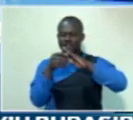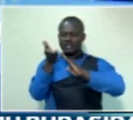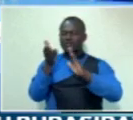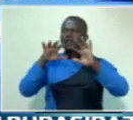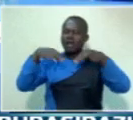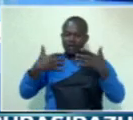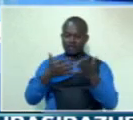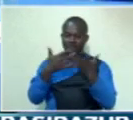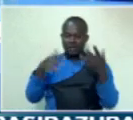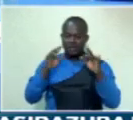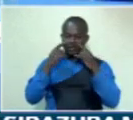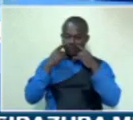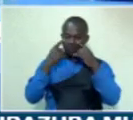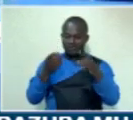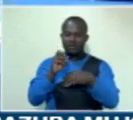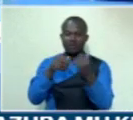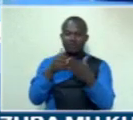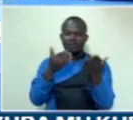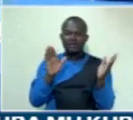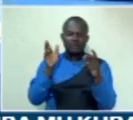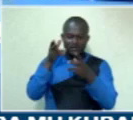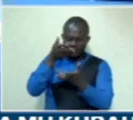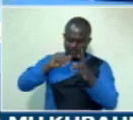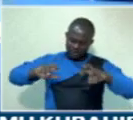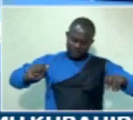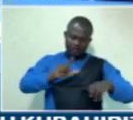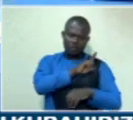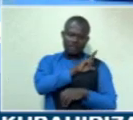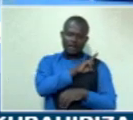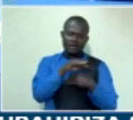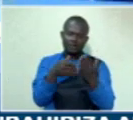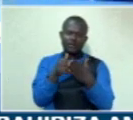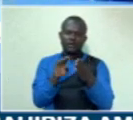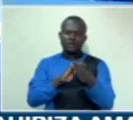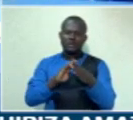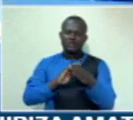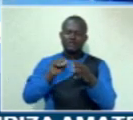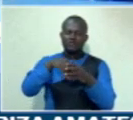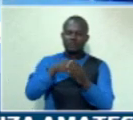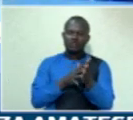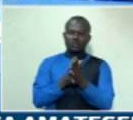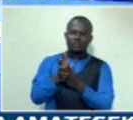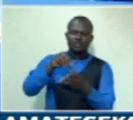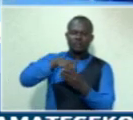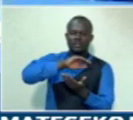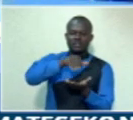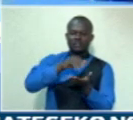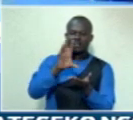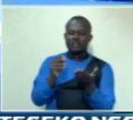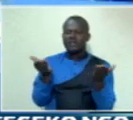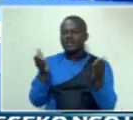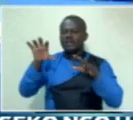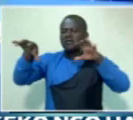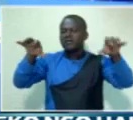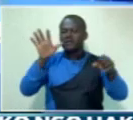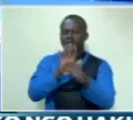ese mwamaze kubona cyangwa mwaramaze kwiga ku mahirwe y'ishoramari mwashora muri icyo gihugu ni mu bihe bice mubona